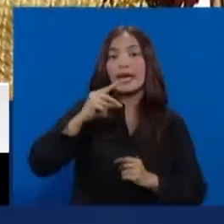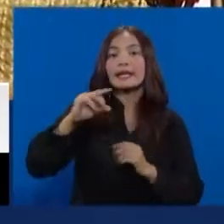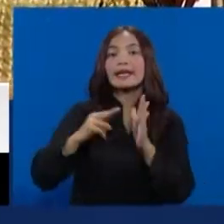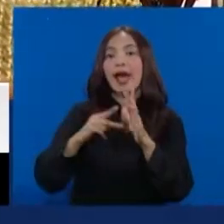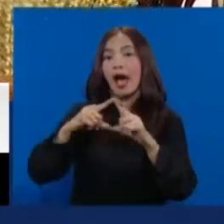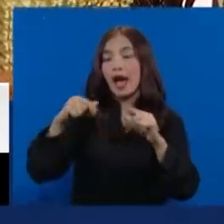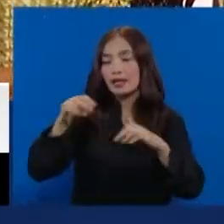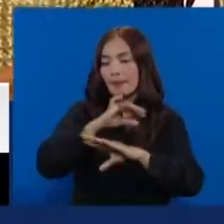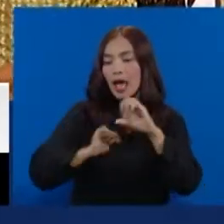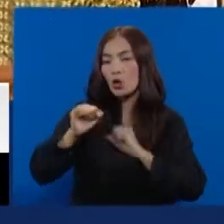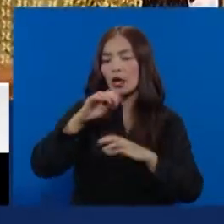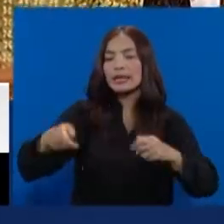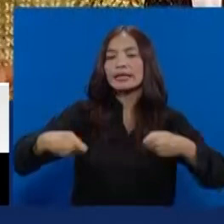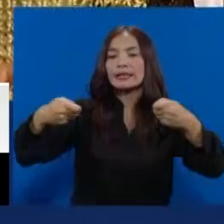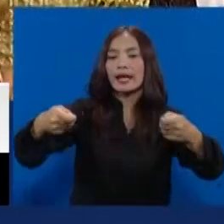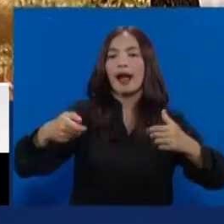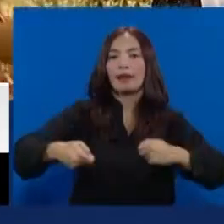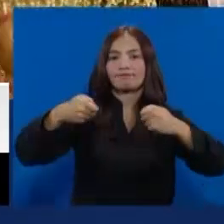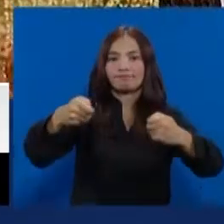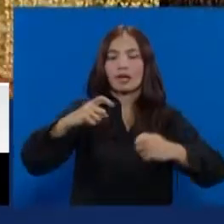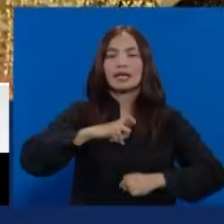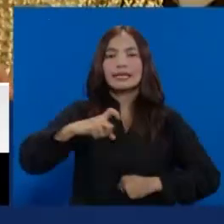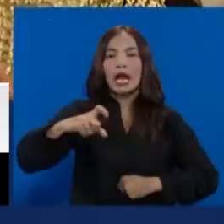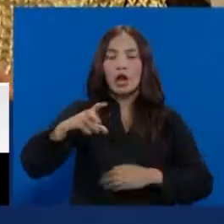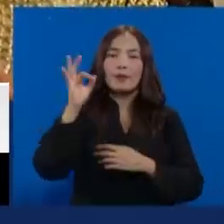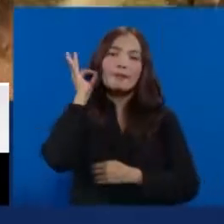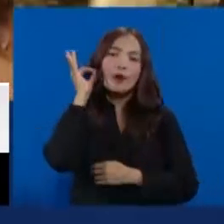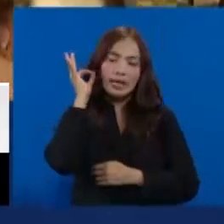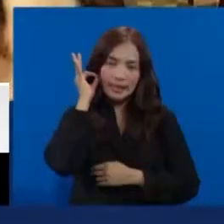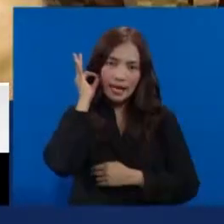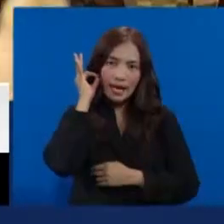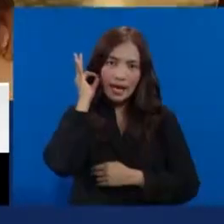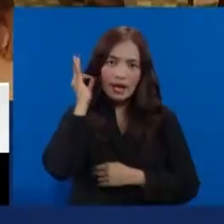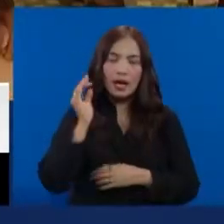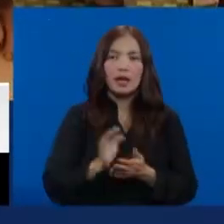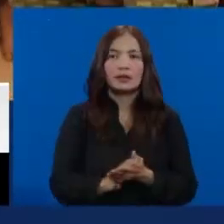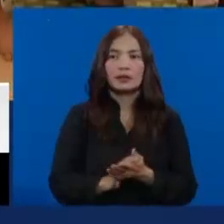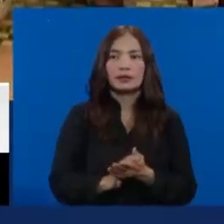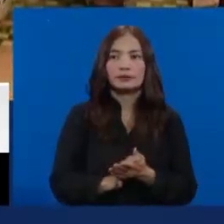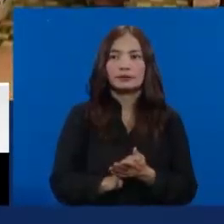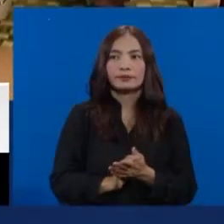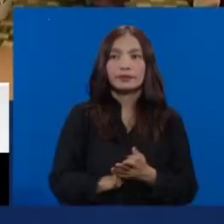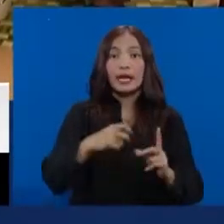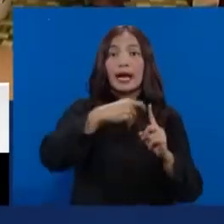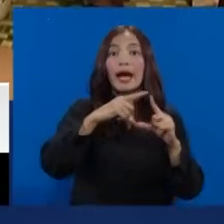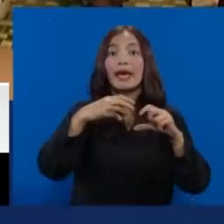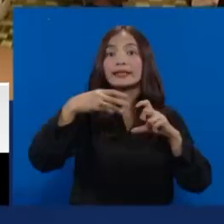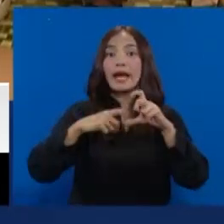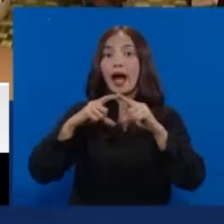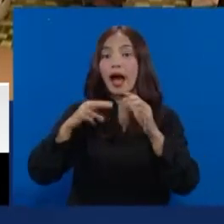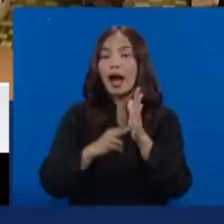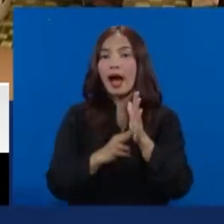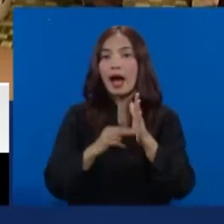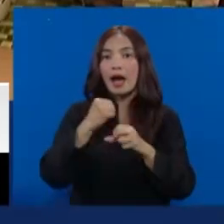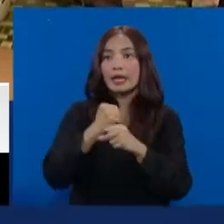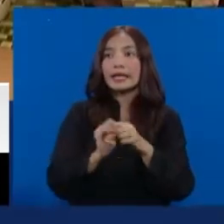atau melakukan seserahan kepada calon pengantin wanita, di mana nanti juga Kaisang Pangarep juga ikut hadir ke dalam